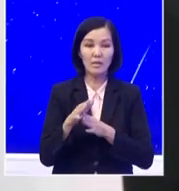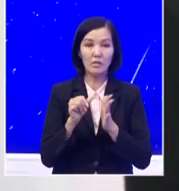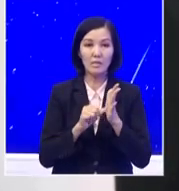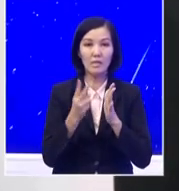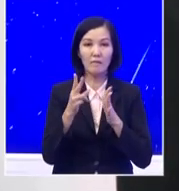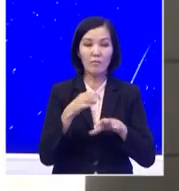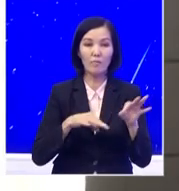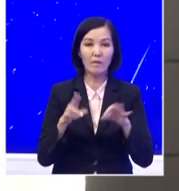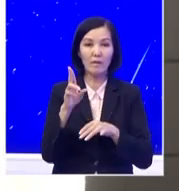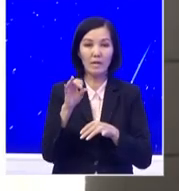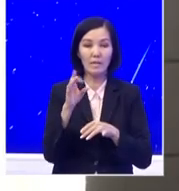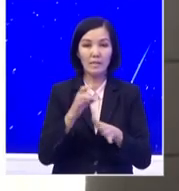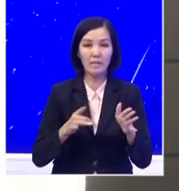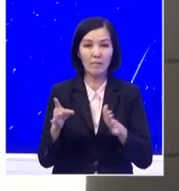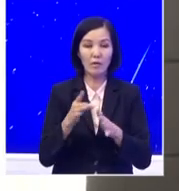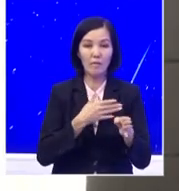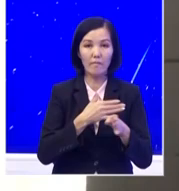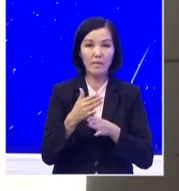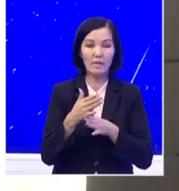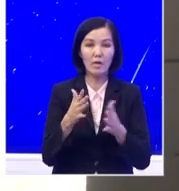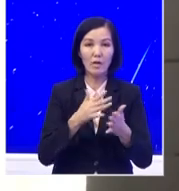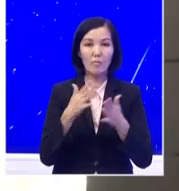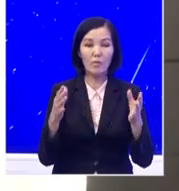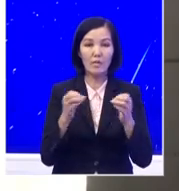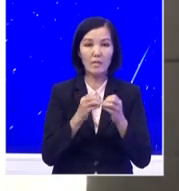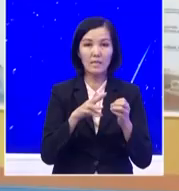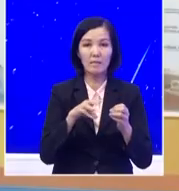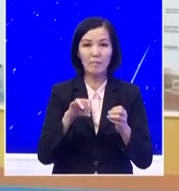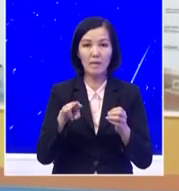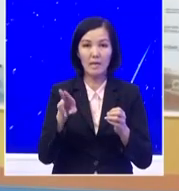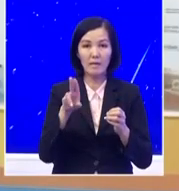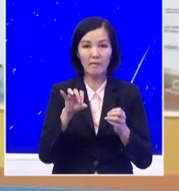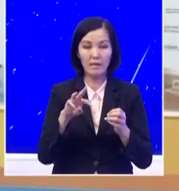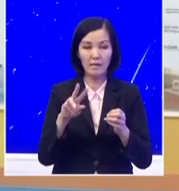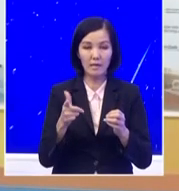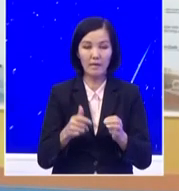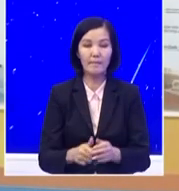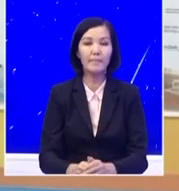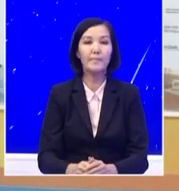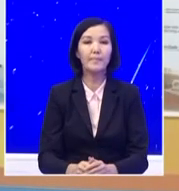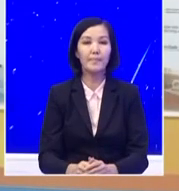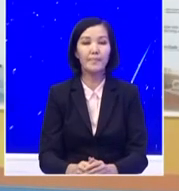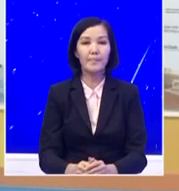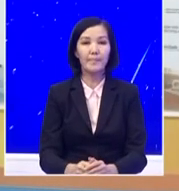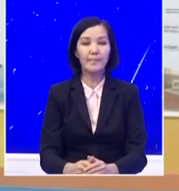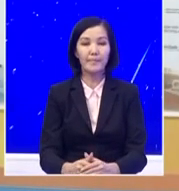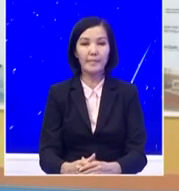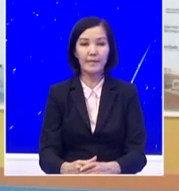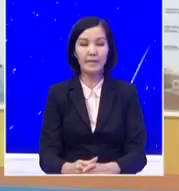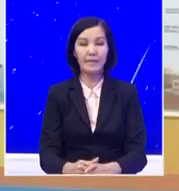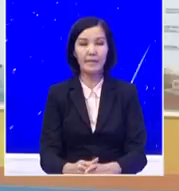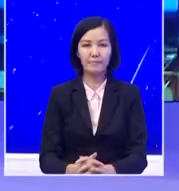62 проектов в Карасайском районе было выделено более 10 миллиардов тенге. Аделя Кжаркенова, Ерболат Антелов, телеканал